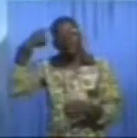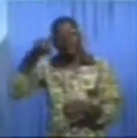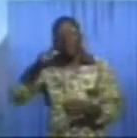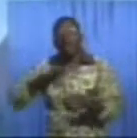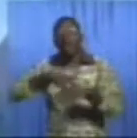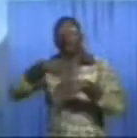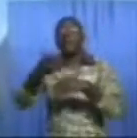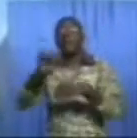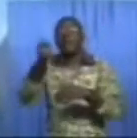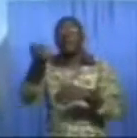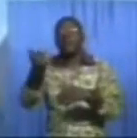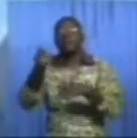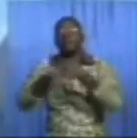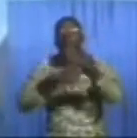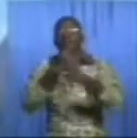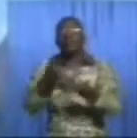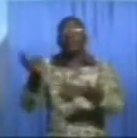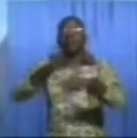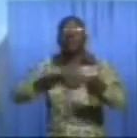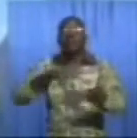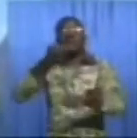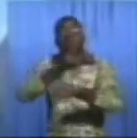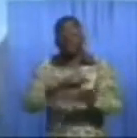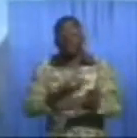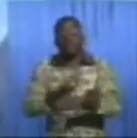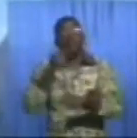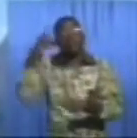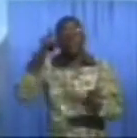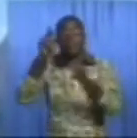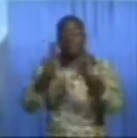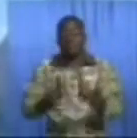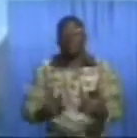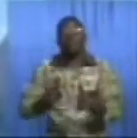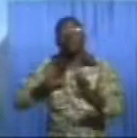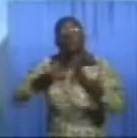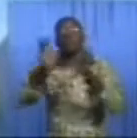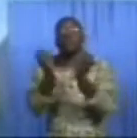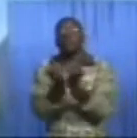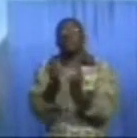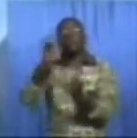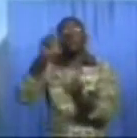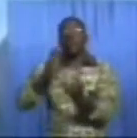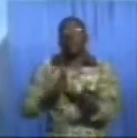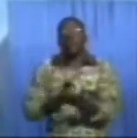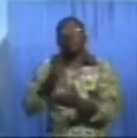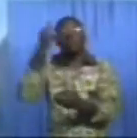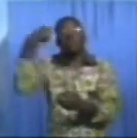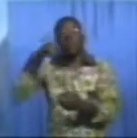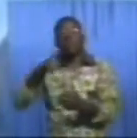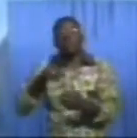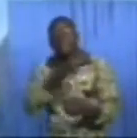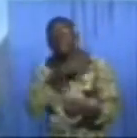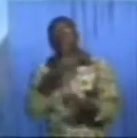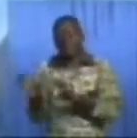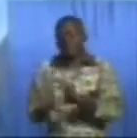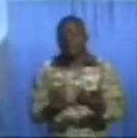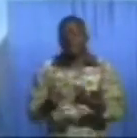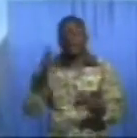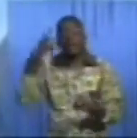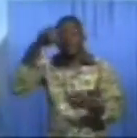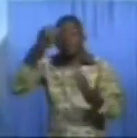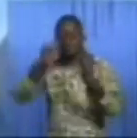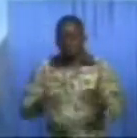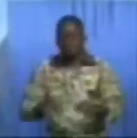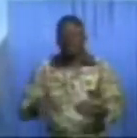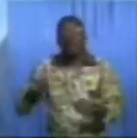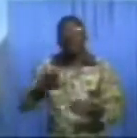10 ans de mise en œuvre, il est important pour la délégation nationale de la Commission européenne de faire le point de ce qui a été fait et de ce qu'on peut